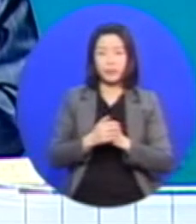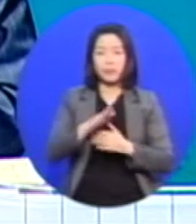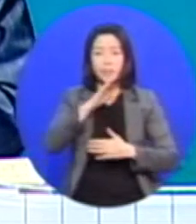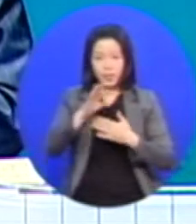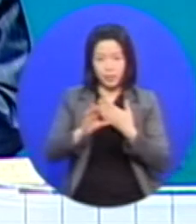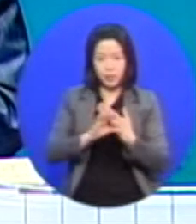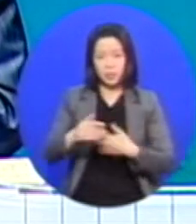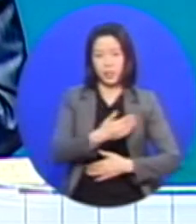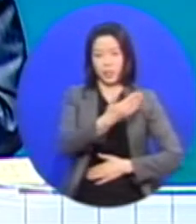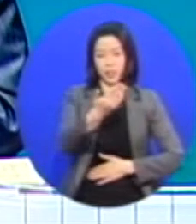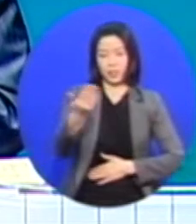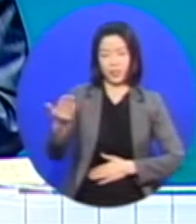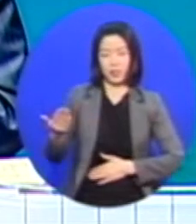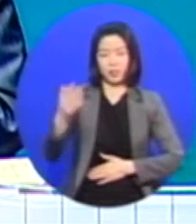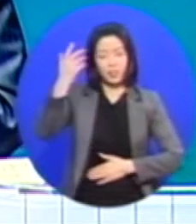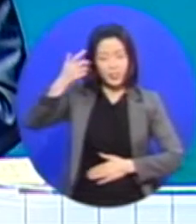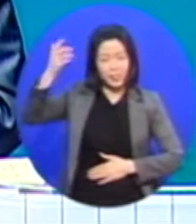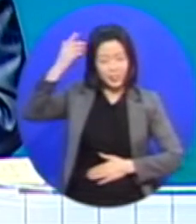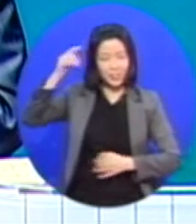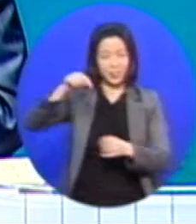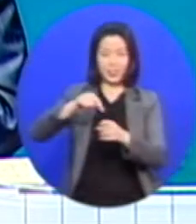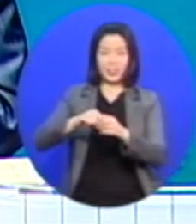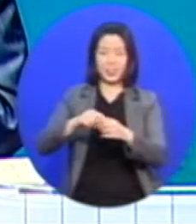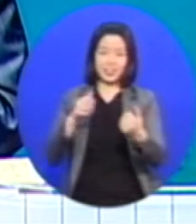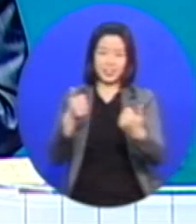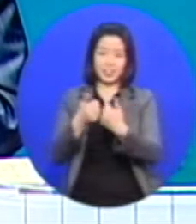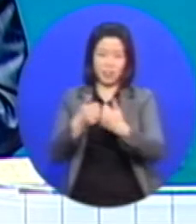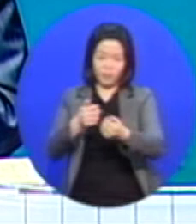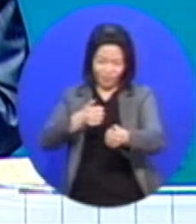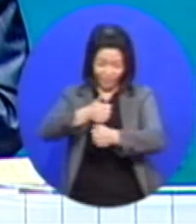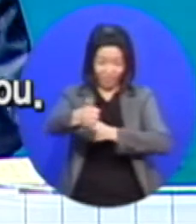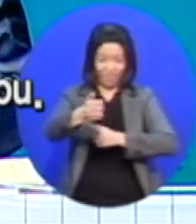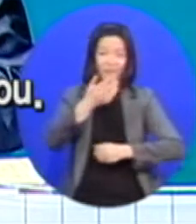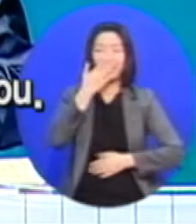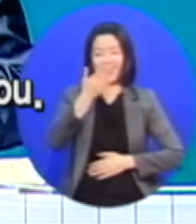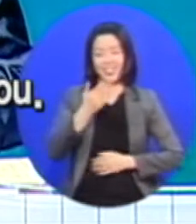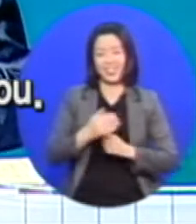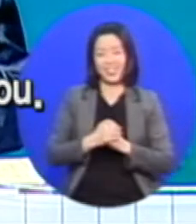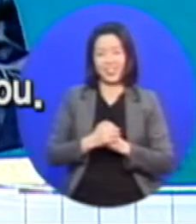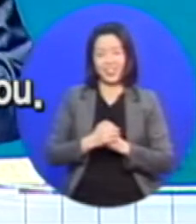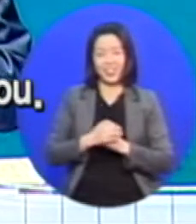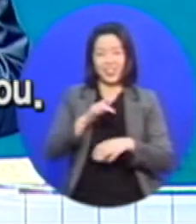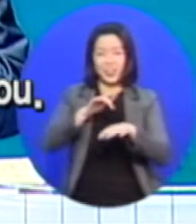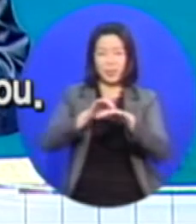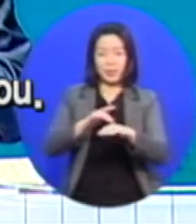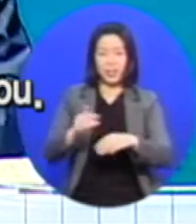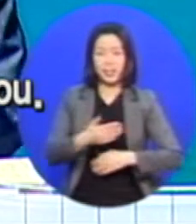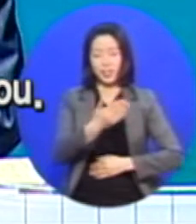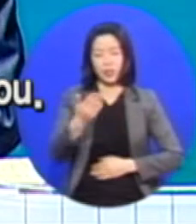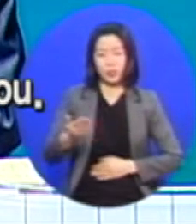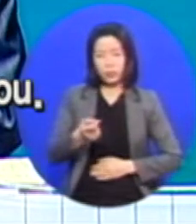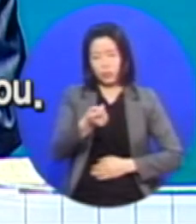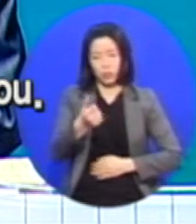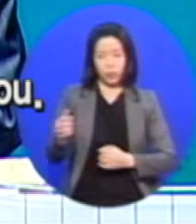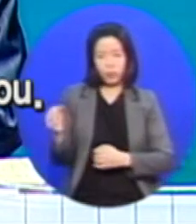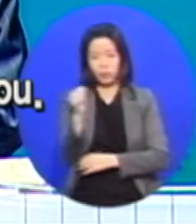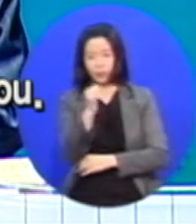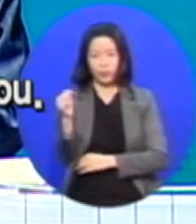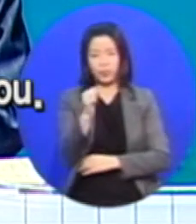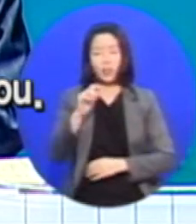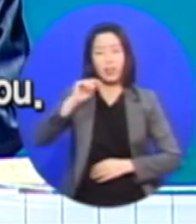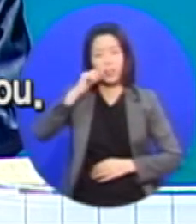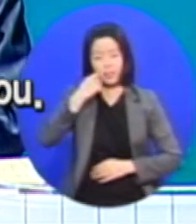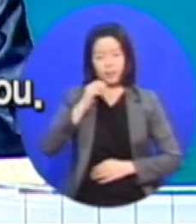그러면 여러분은 영적 전쟁에서 이기고 있는 거에요 마귀가 여러분을 어떻게 조금도 움직일 수가 없었어요